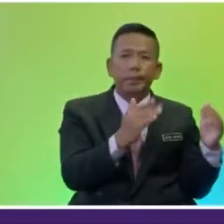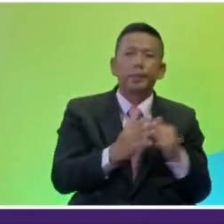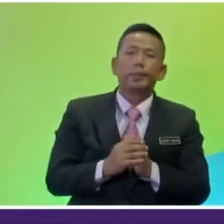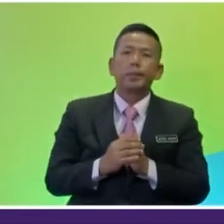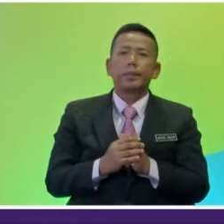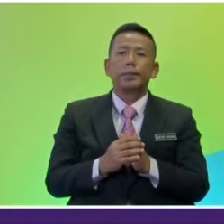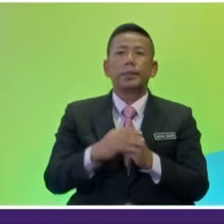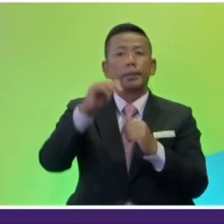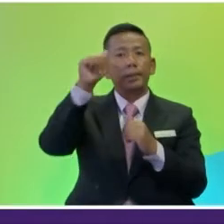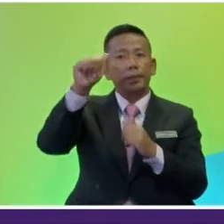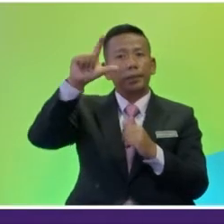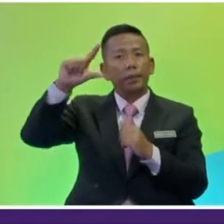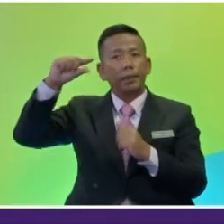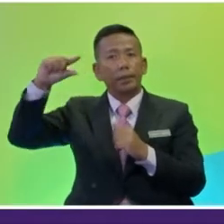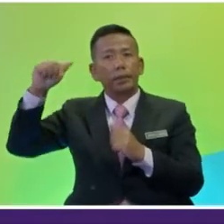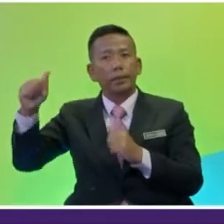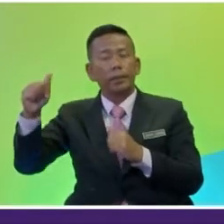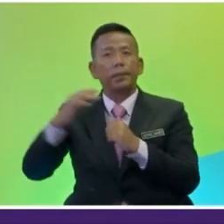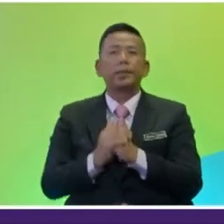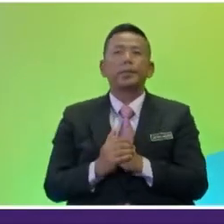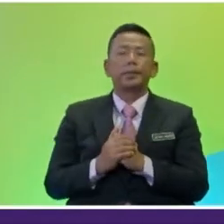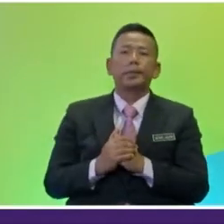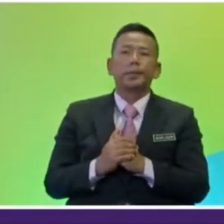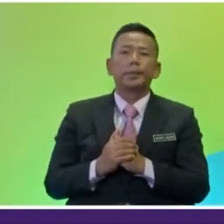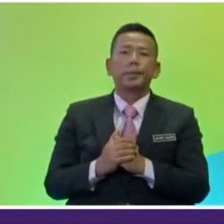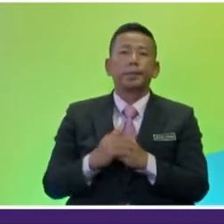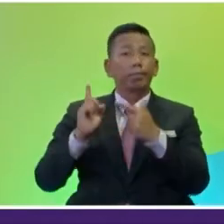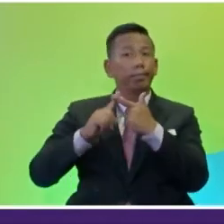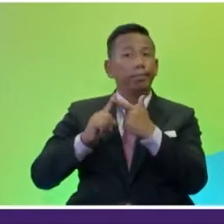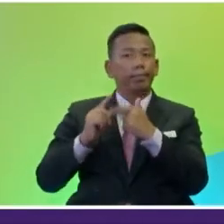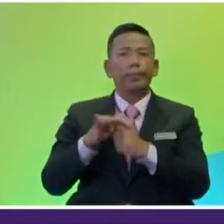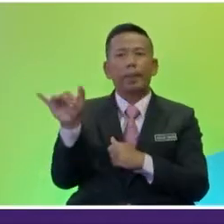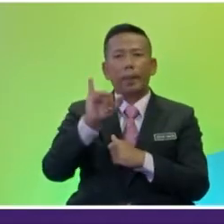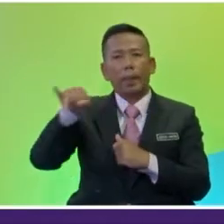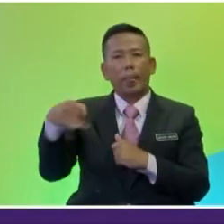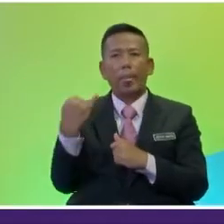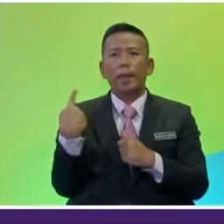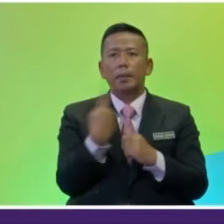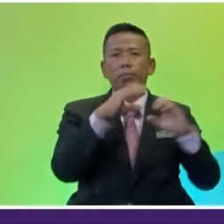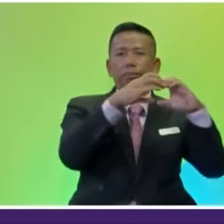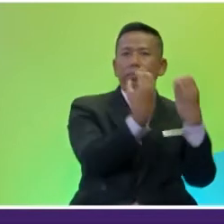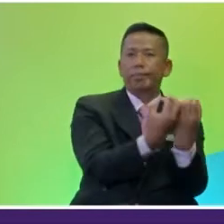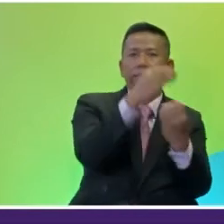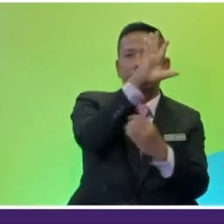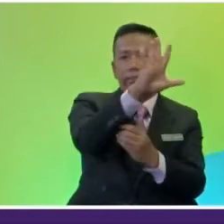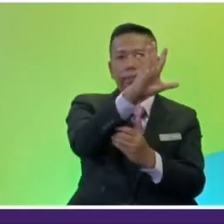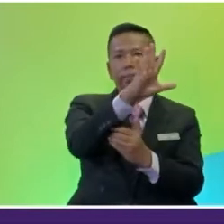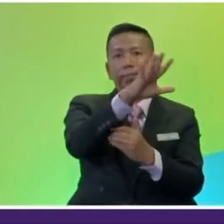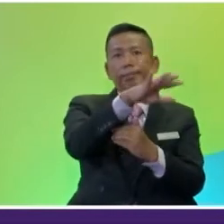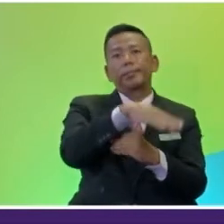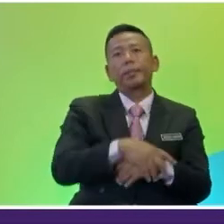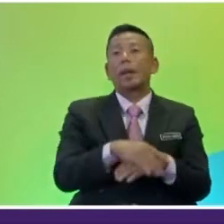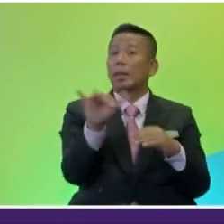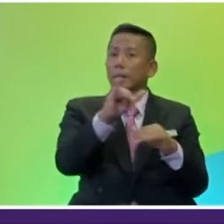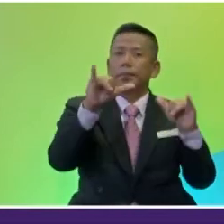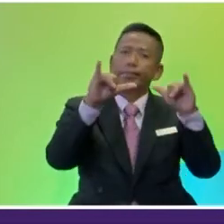kita tunggu yang kedua saya juga kita kelasnya kepada 5 yaitu size bentuk